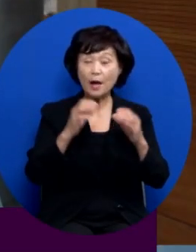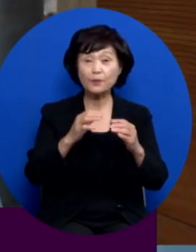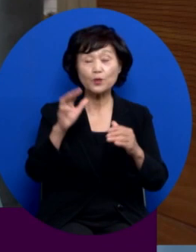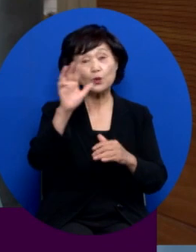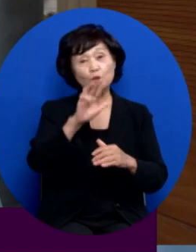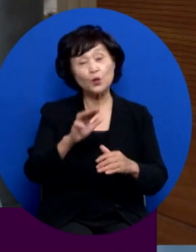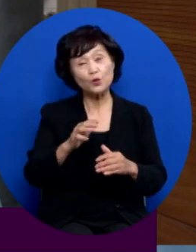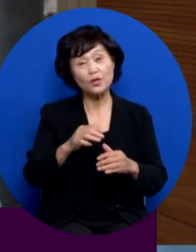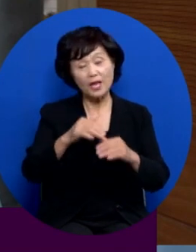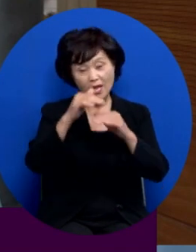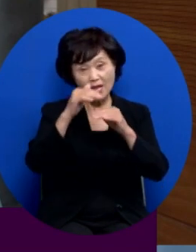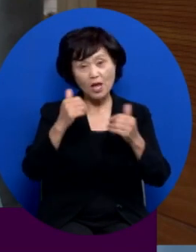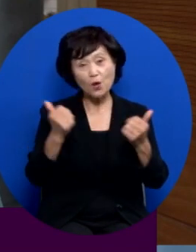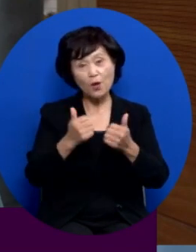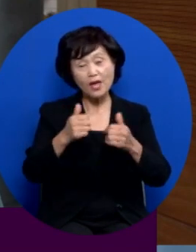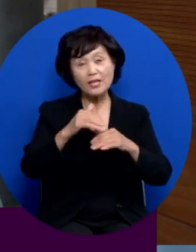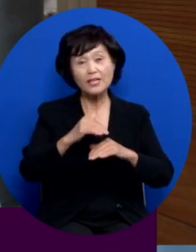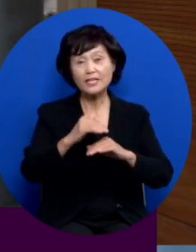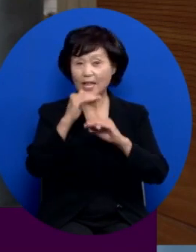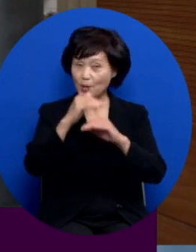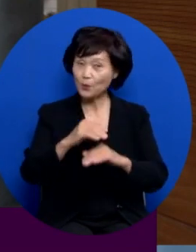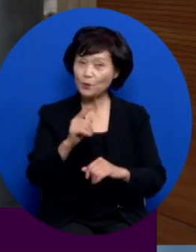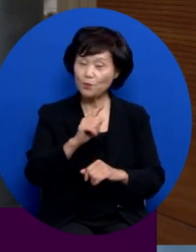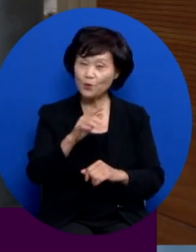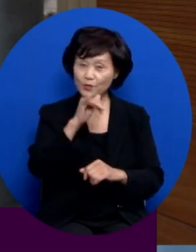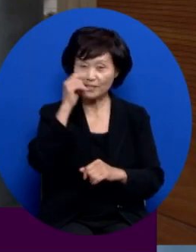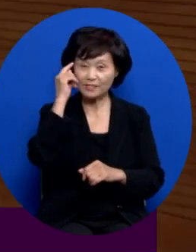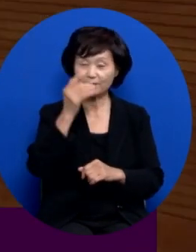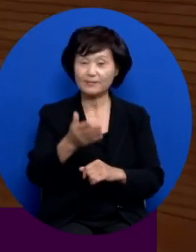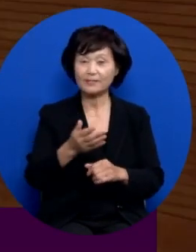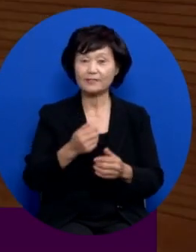어떤 안건들을 논의할까요?